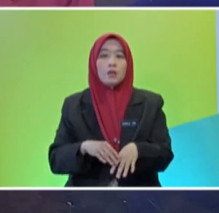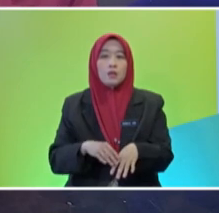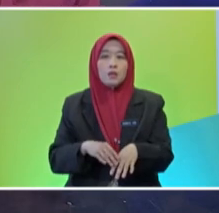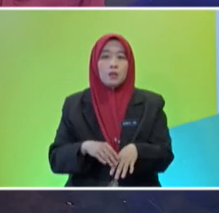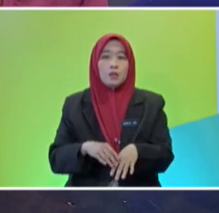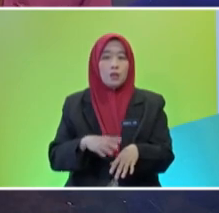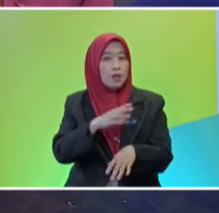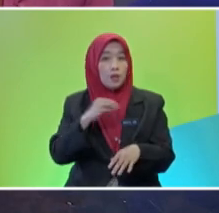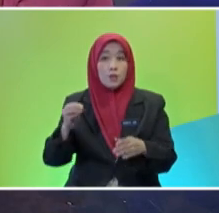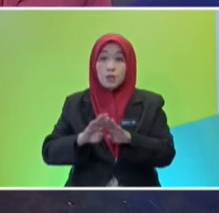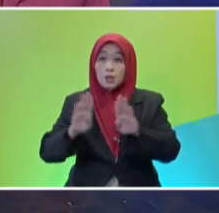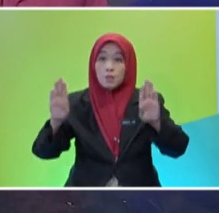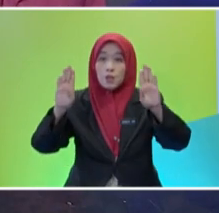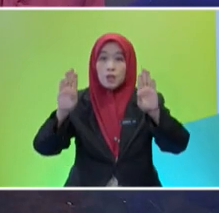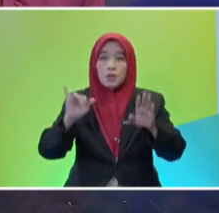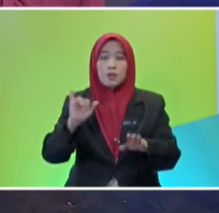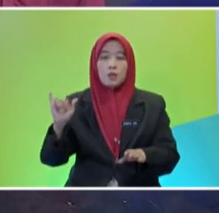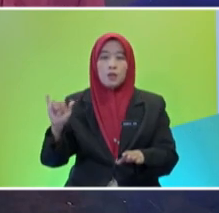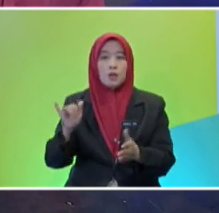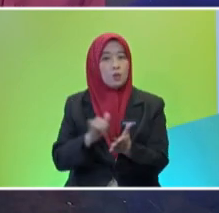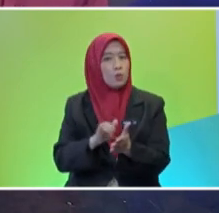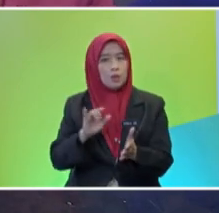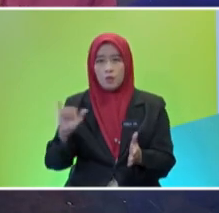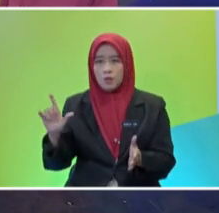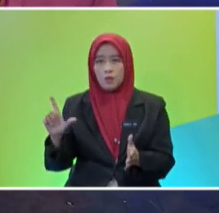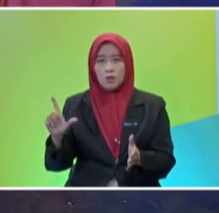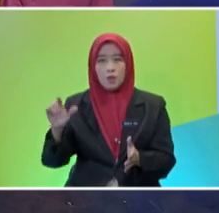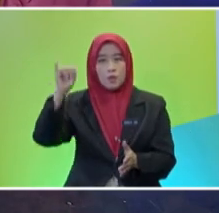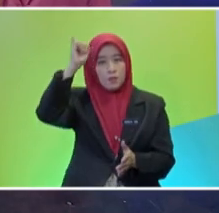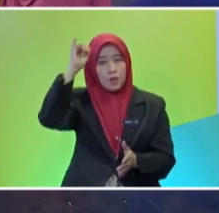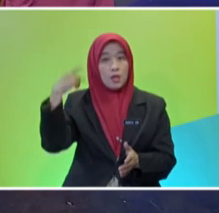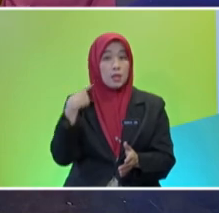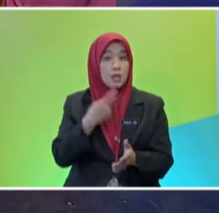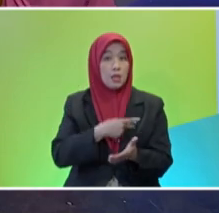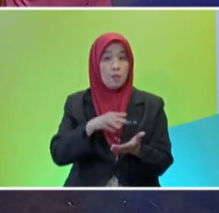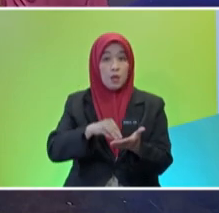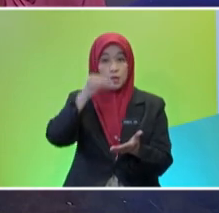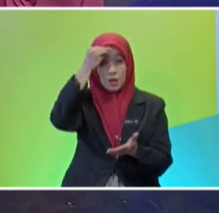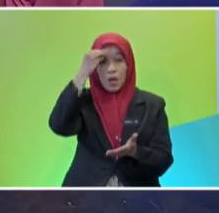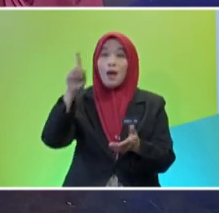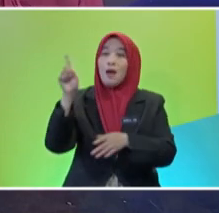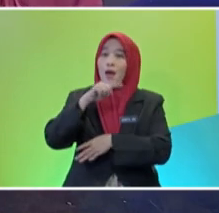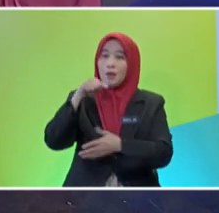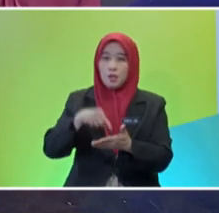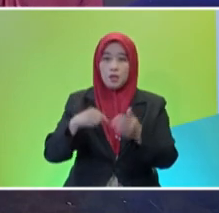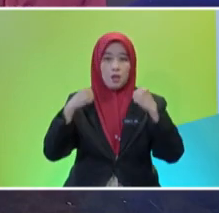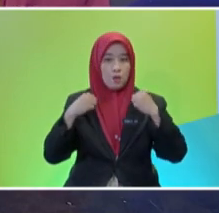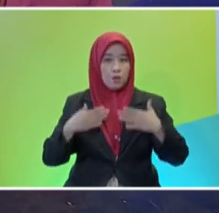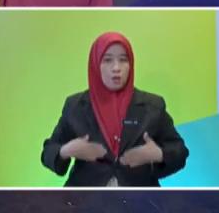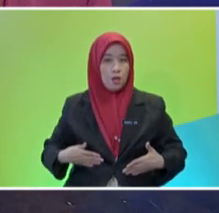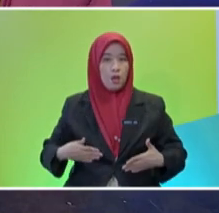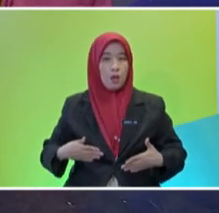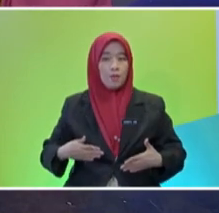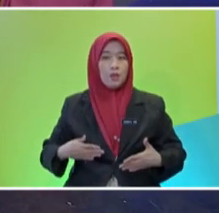Dan sebagainya. Jadi itulah Irfan kita belajar untuk hari ini. Anggota badan dan organ deria kita.